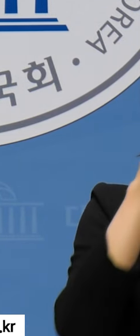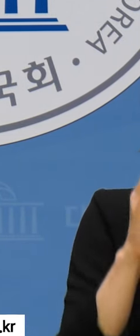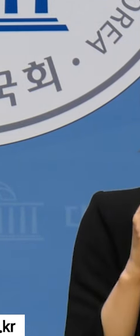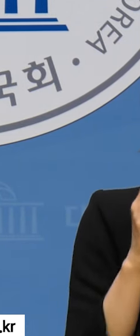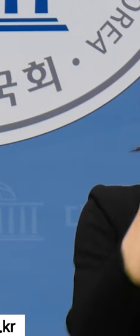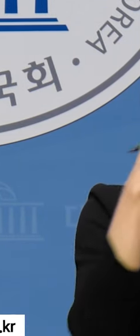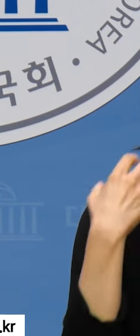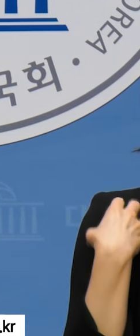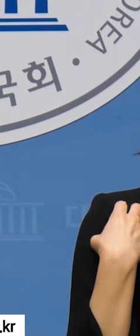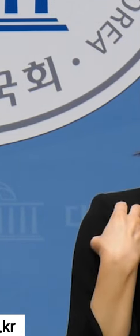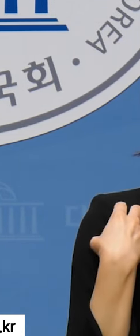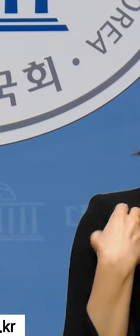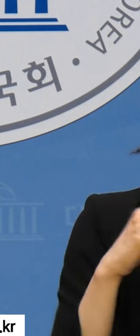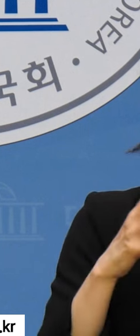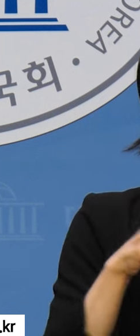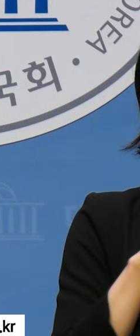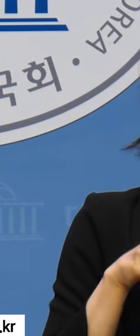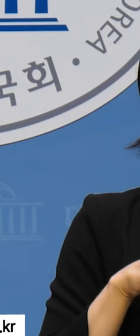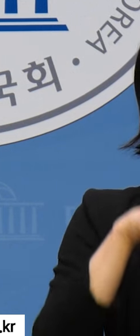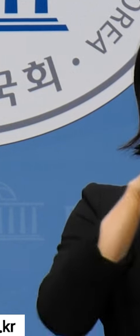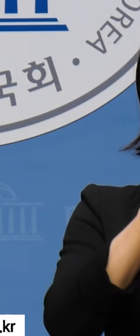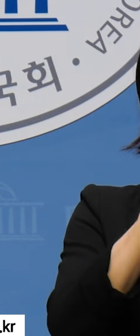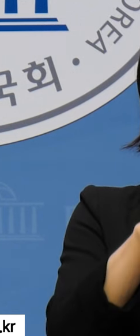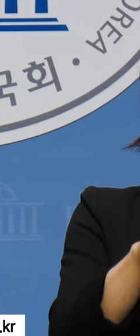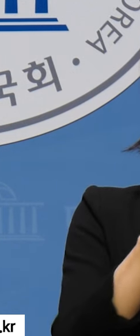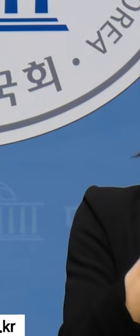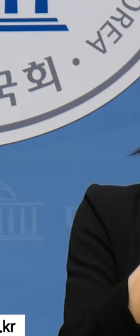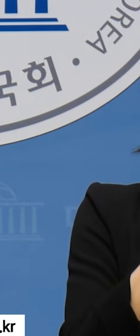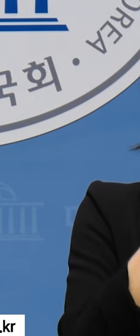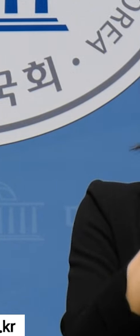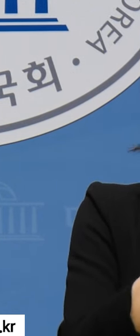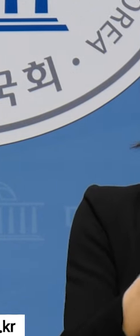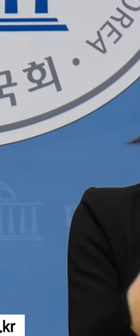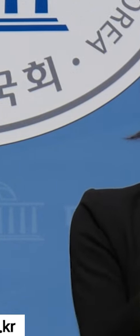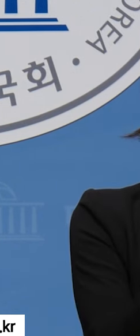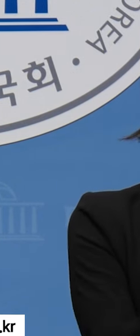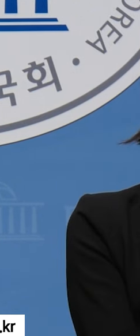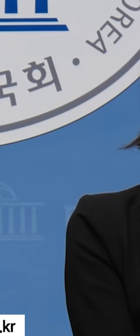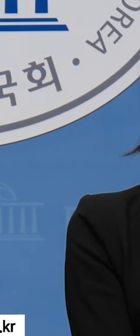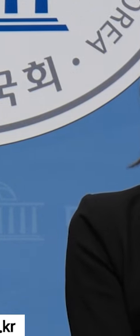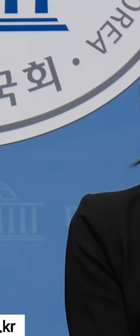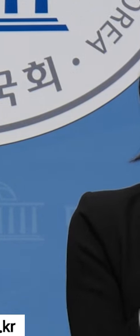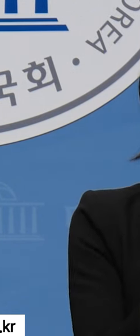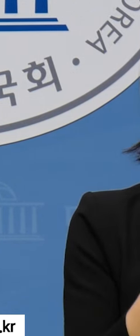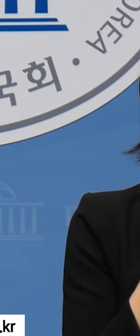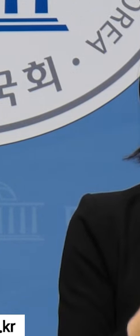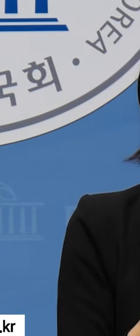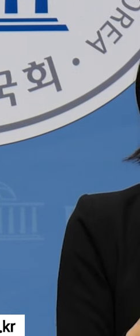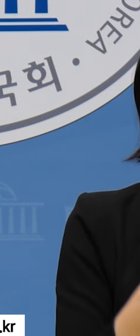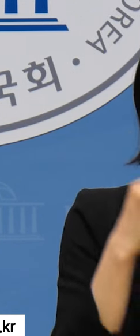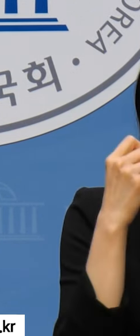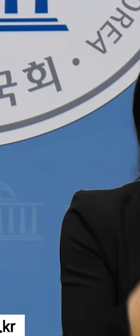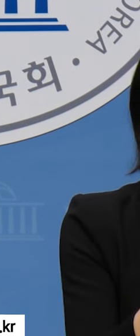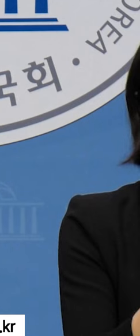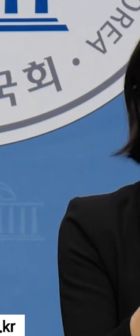앞세워 여론을 조작했던 댓글공작 부대를 부활시키고 전방위적으로